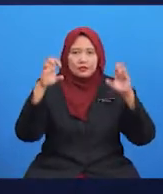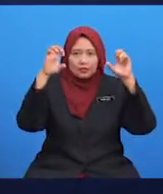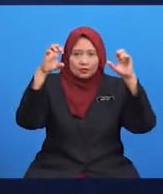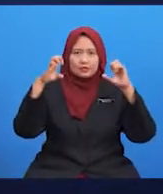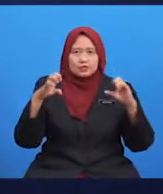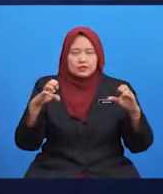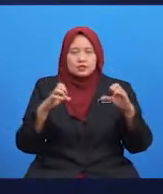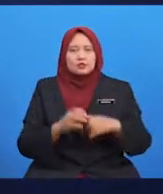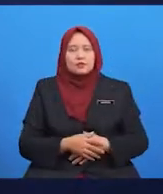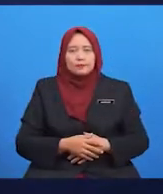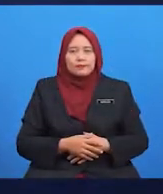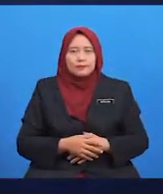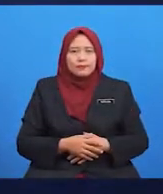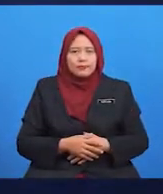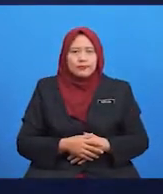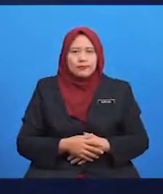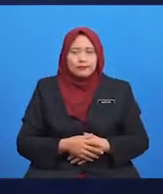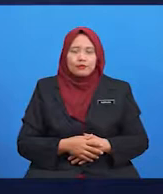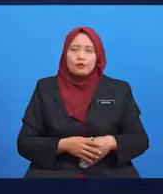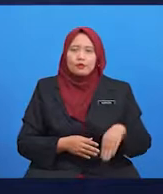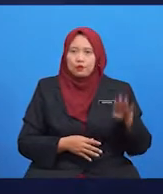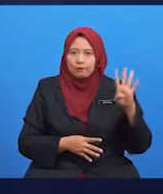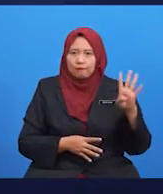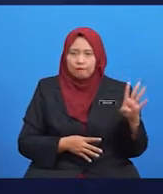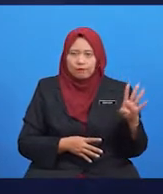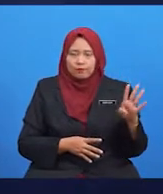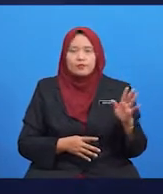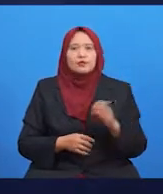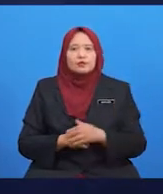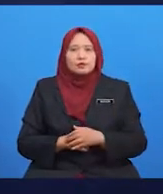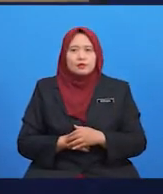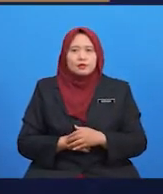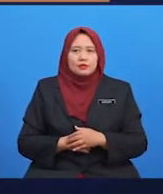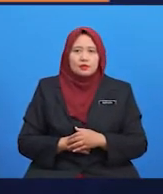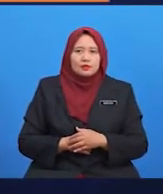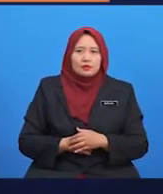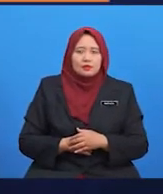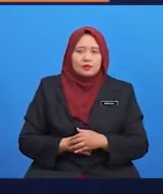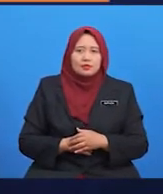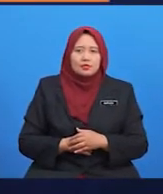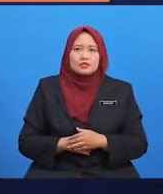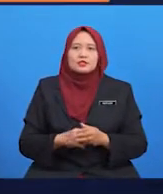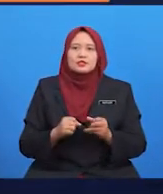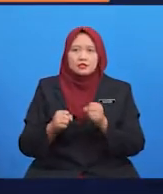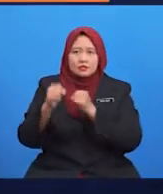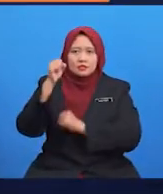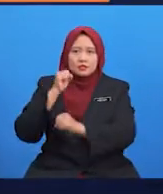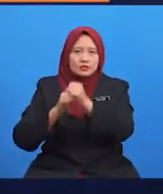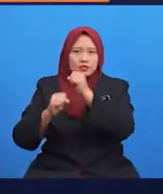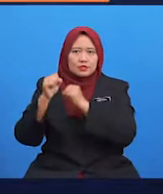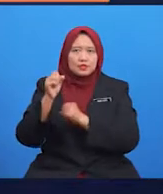Kata kunci ini menunjukkan aspek pemikiran tentang sikap